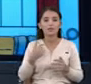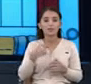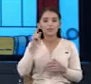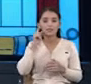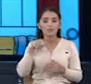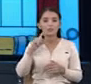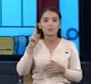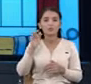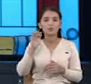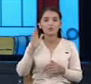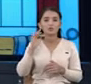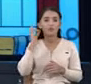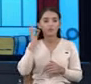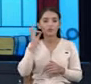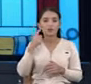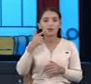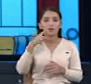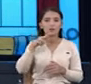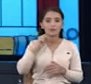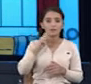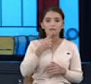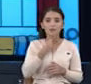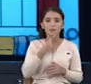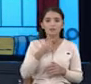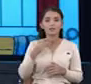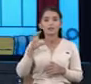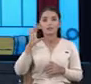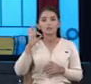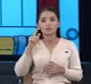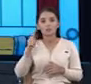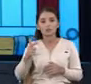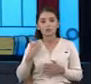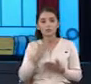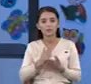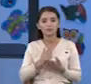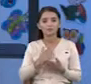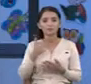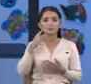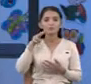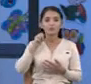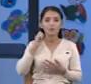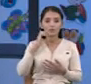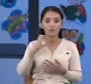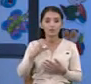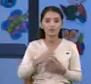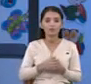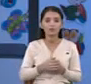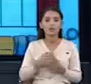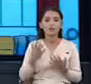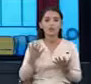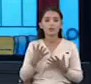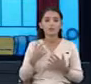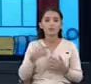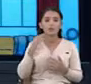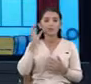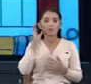Какие мы знаем звуки? У нас есть гласные звуки и согласные звуки. Гласные звуки –